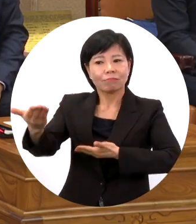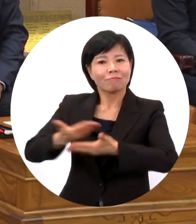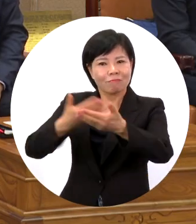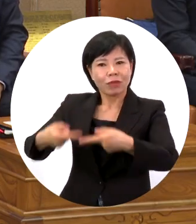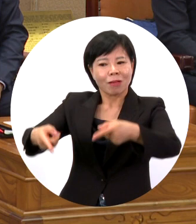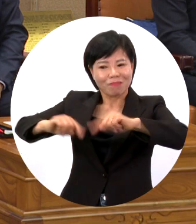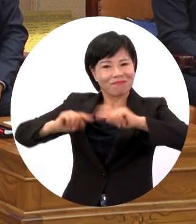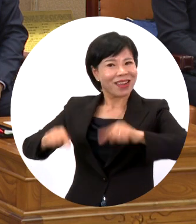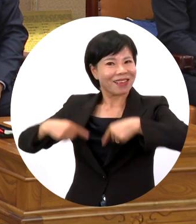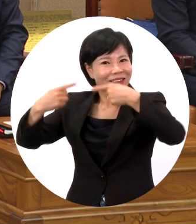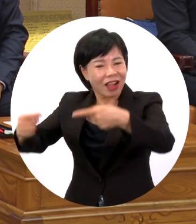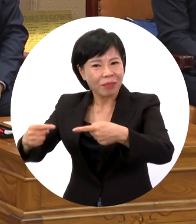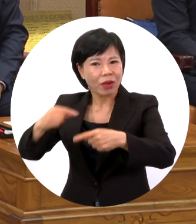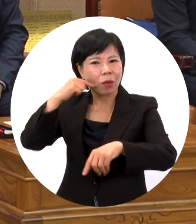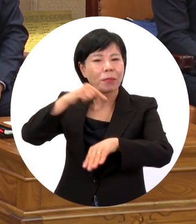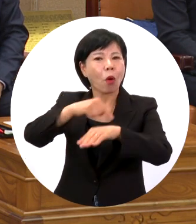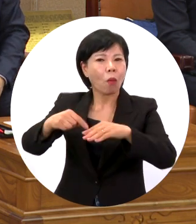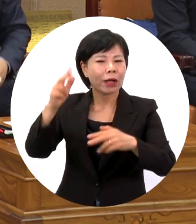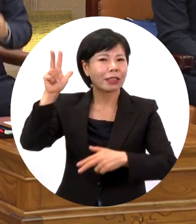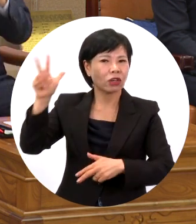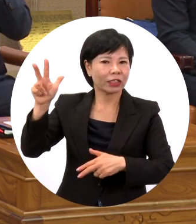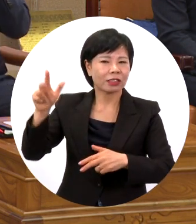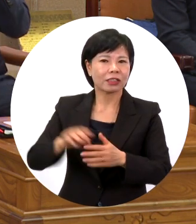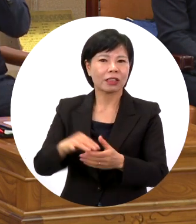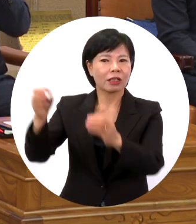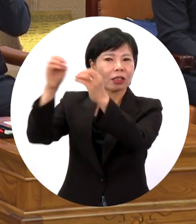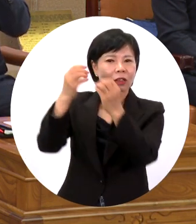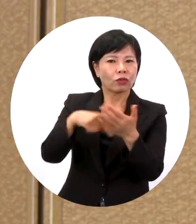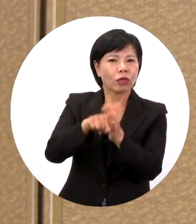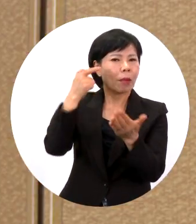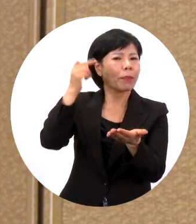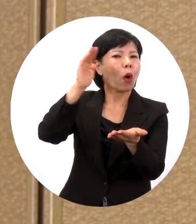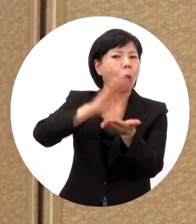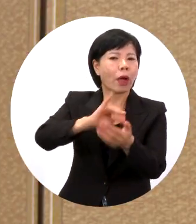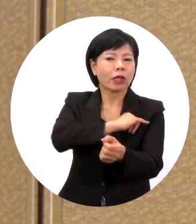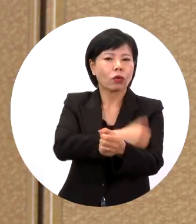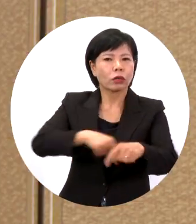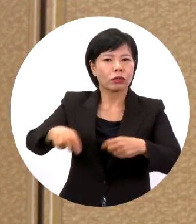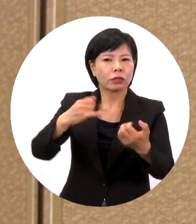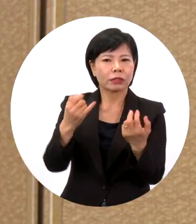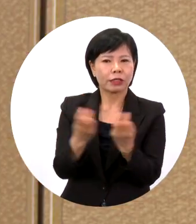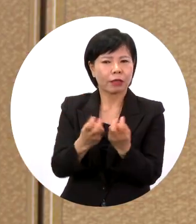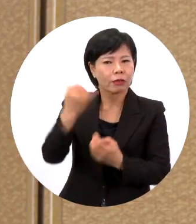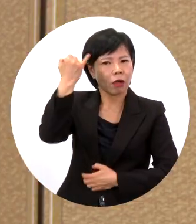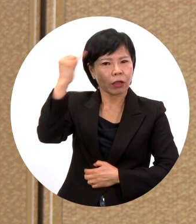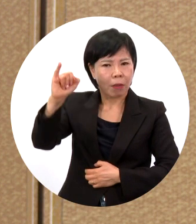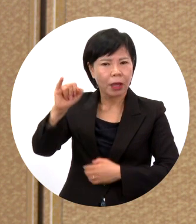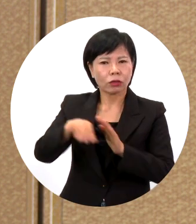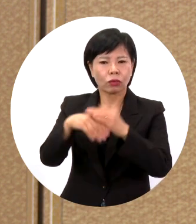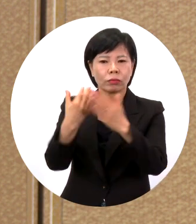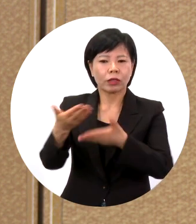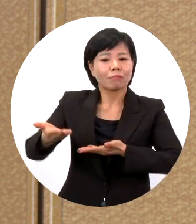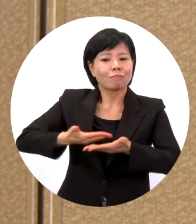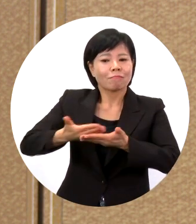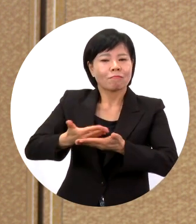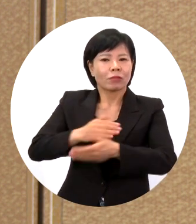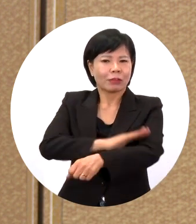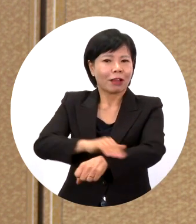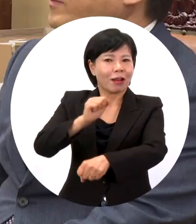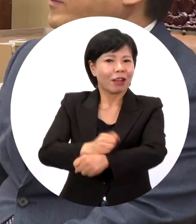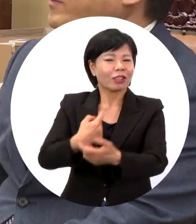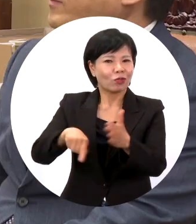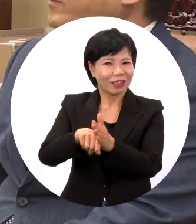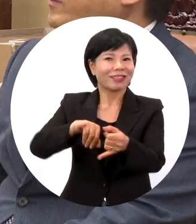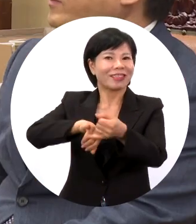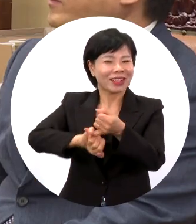방문하고 민주평화정신 계승을 위한 평화, 인권정책 개발 및 우수사례 공유 등 교류 활성화에 협력키로